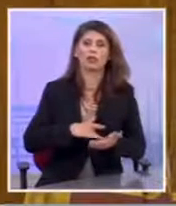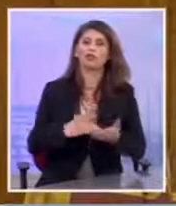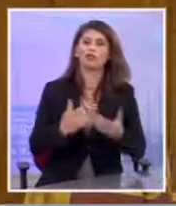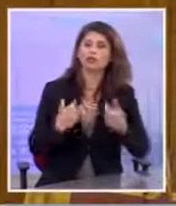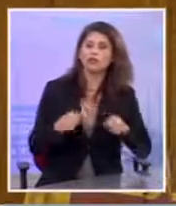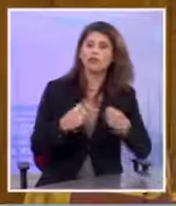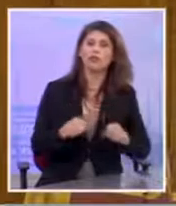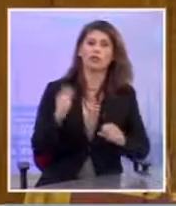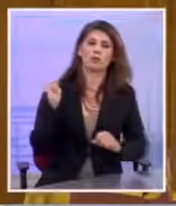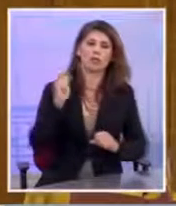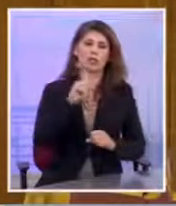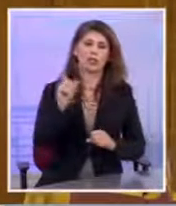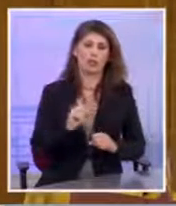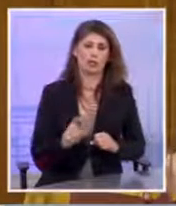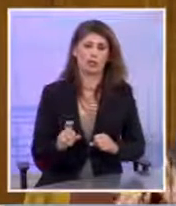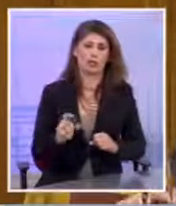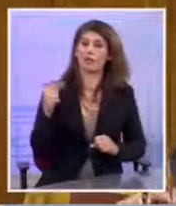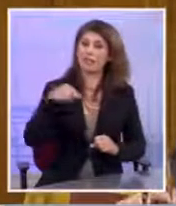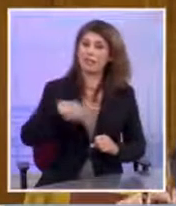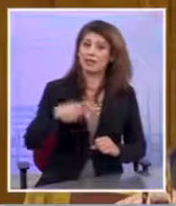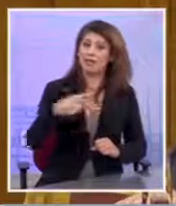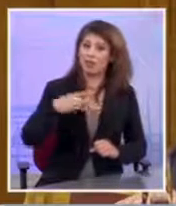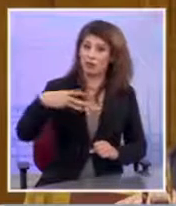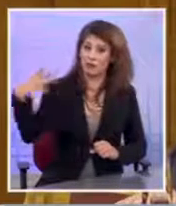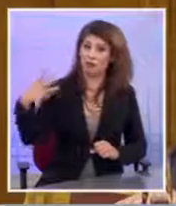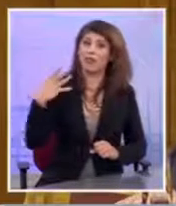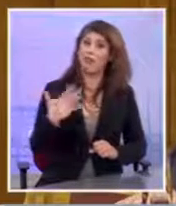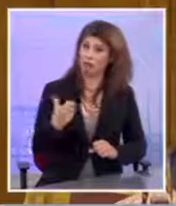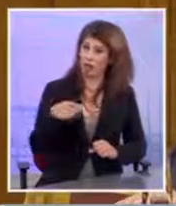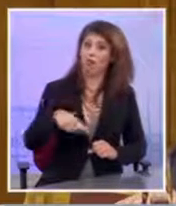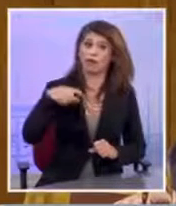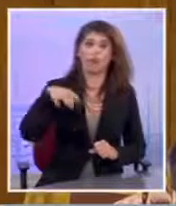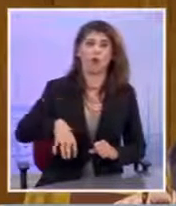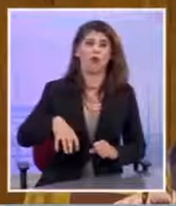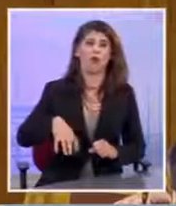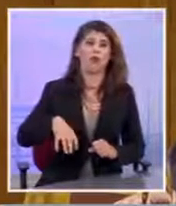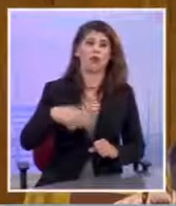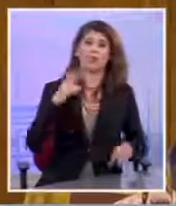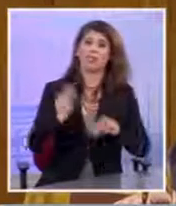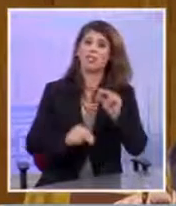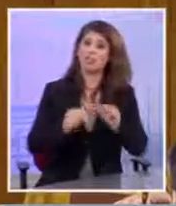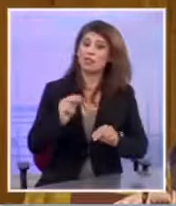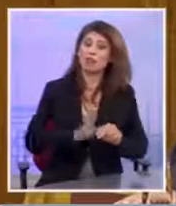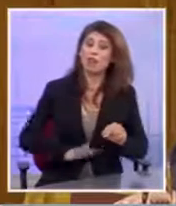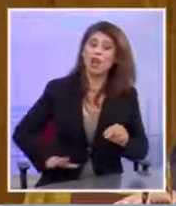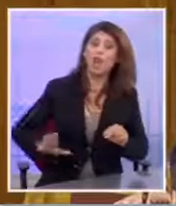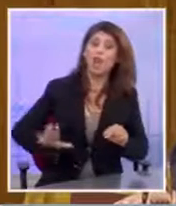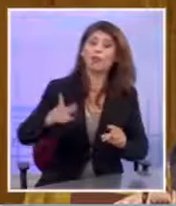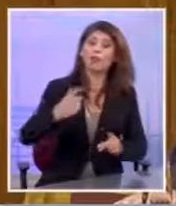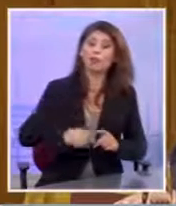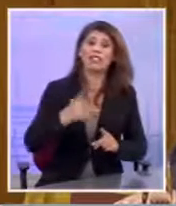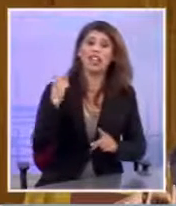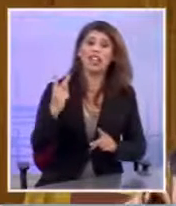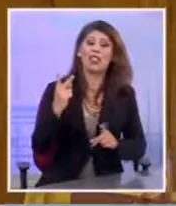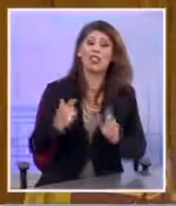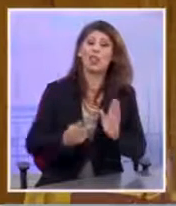πολιτικής μας ζωής. Σήμερα ο ΣΥΡΙΖΑ αποτελεί τέτοιο πόλο, ψηφισμένος από το λαό επί δύο συνεχώς